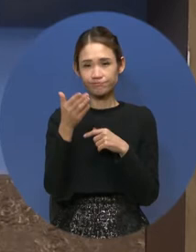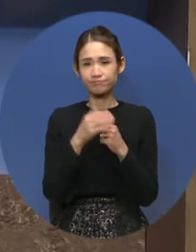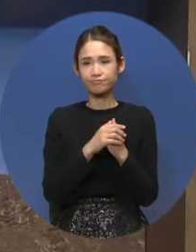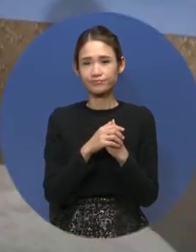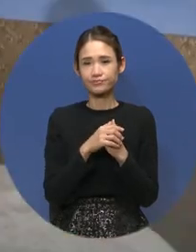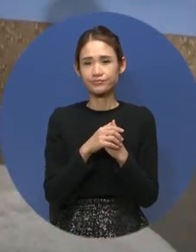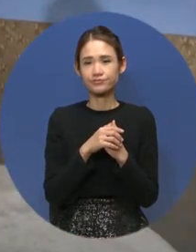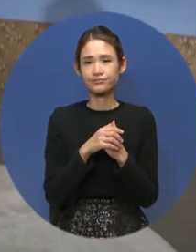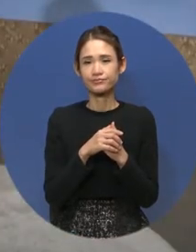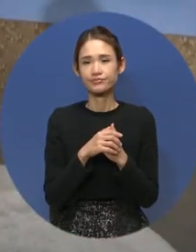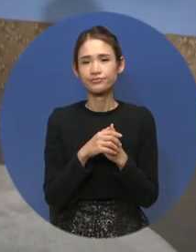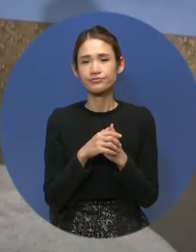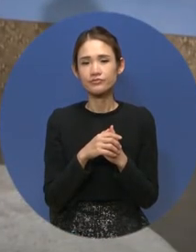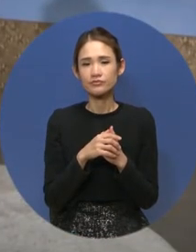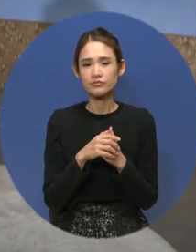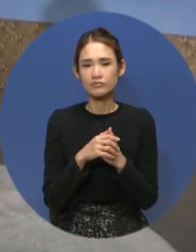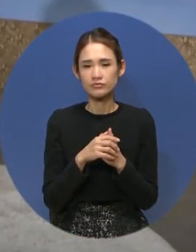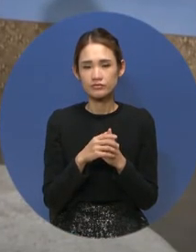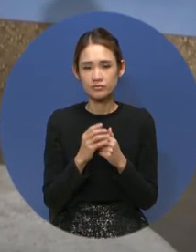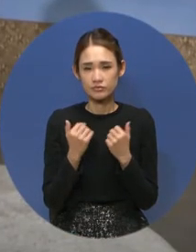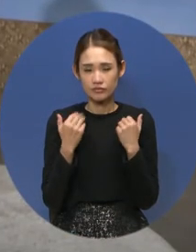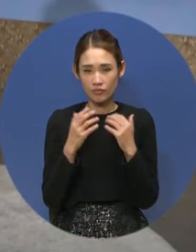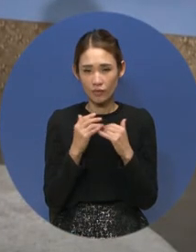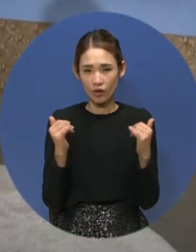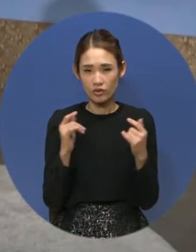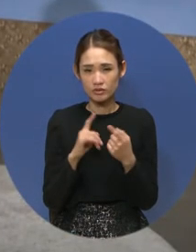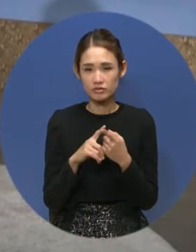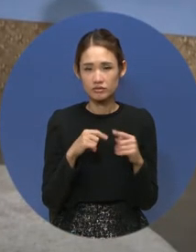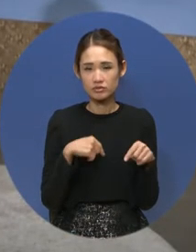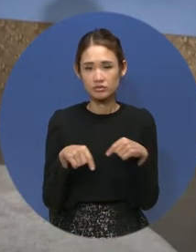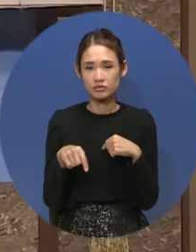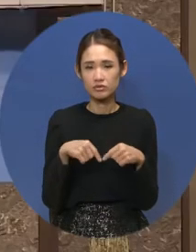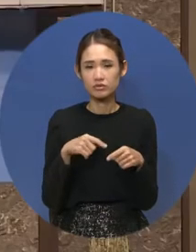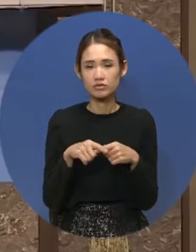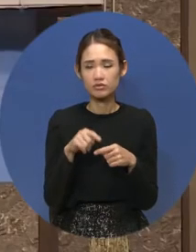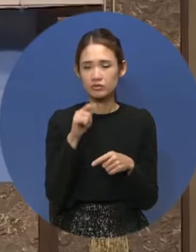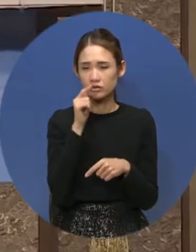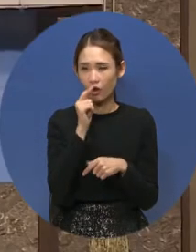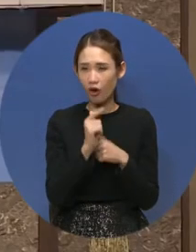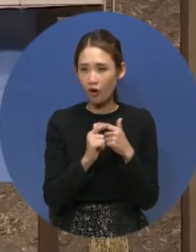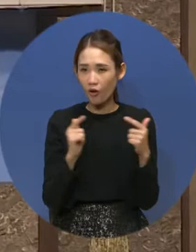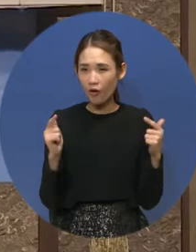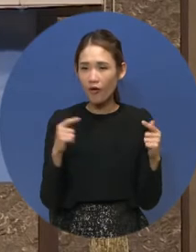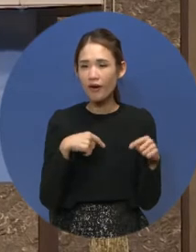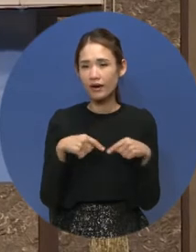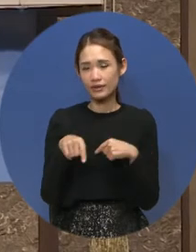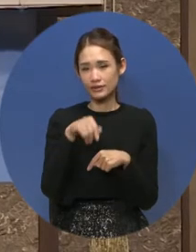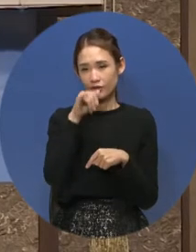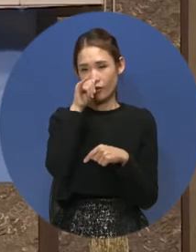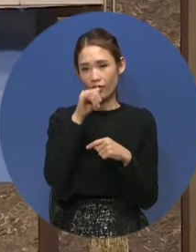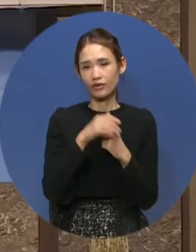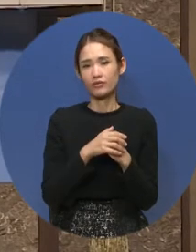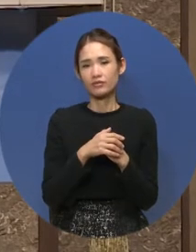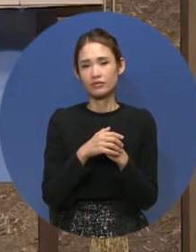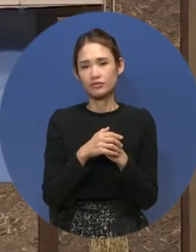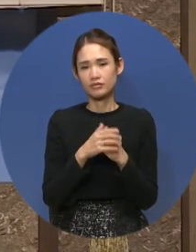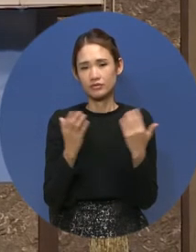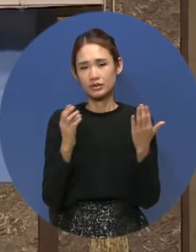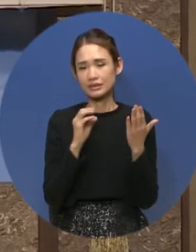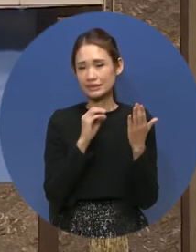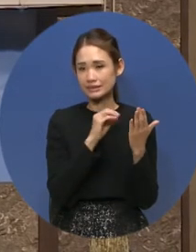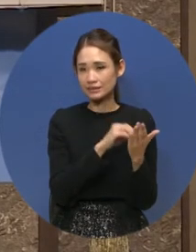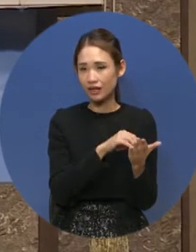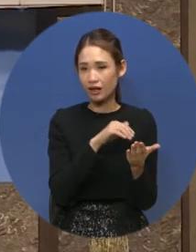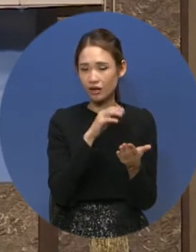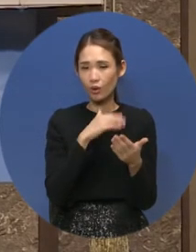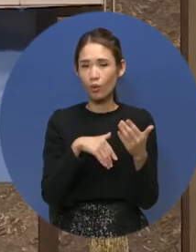있나요? 그 어르신 분들에 대한 정책에 대해서는 여러 가지 이제 정책이 있는데 네. 일단 일자리 차원에서